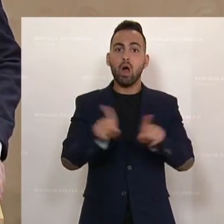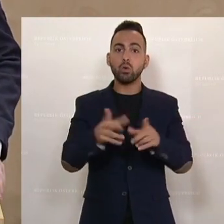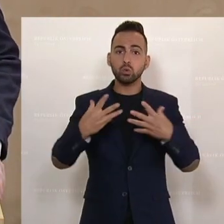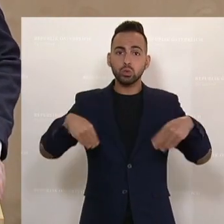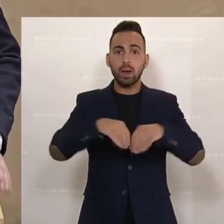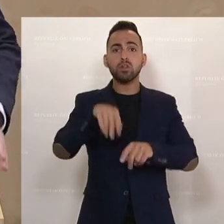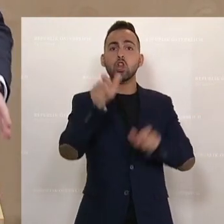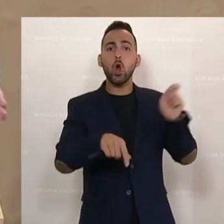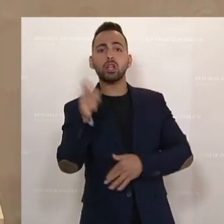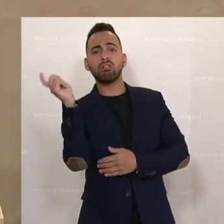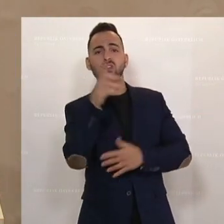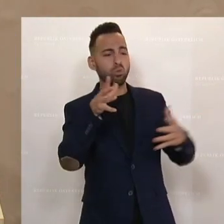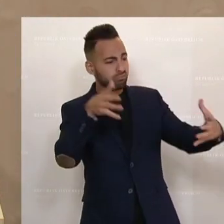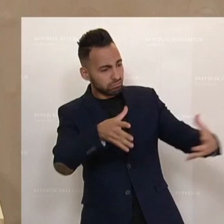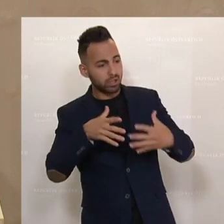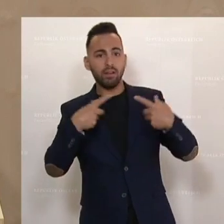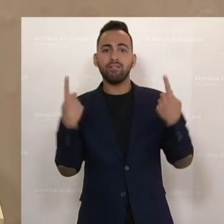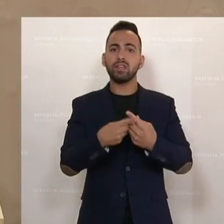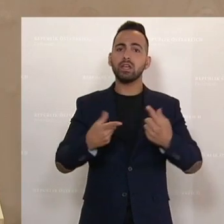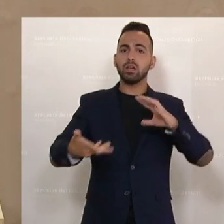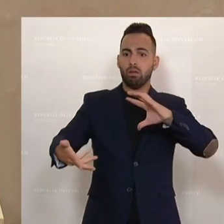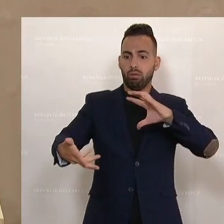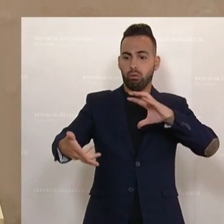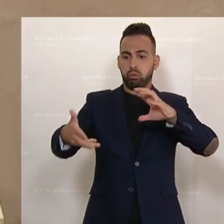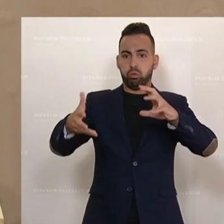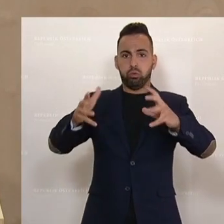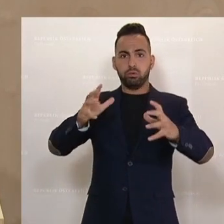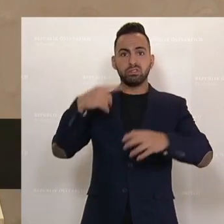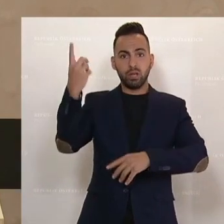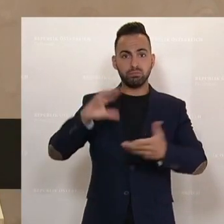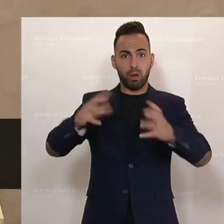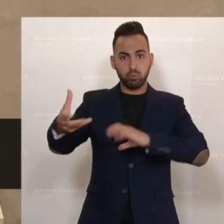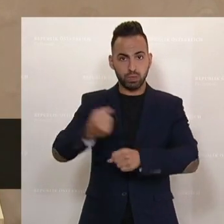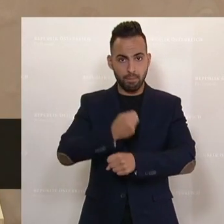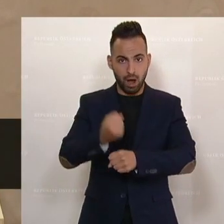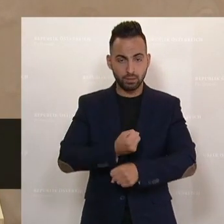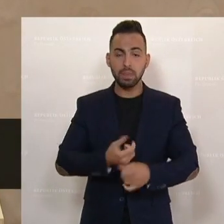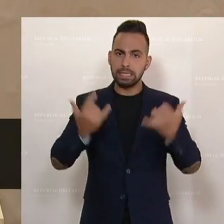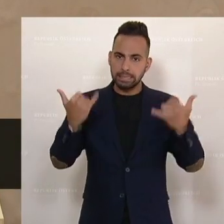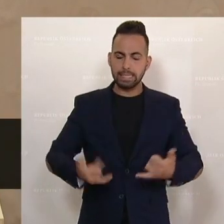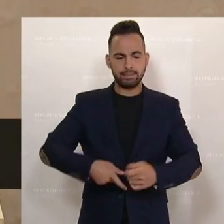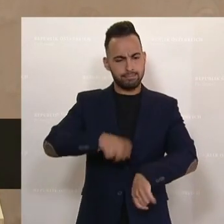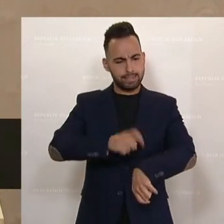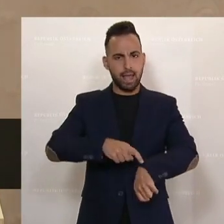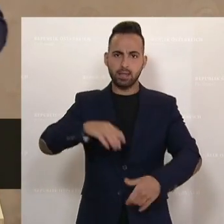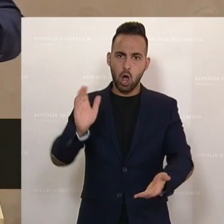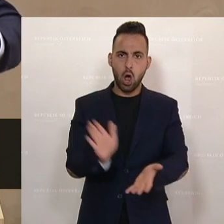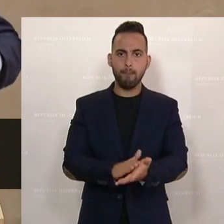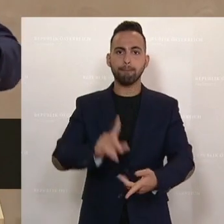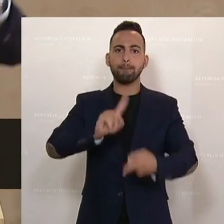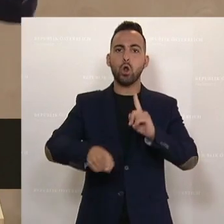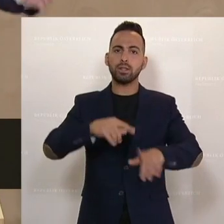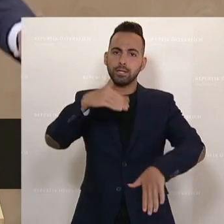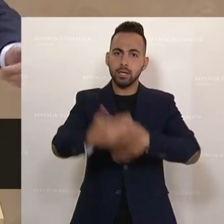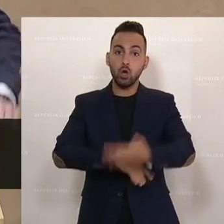Leuten draußen das wieder gerade rücken können, was Sie längst verrückt haben. Es wird Zeit, dass endlich wieder Politik gemacht